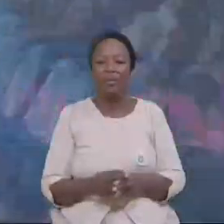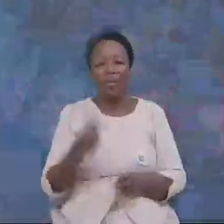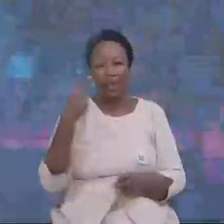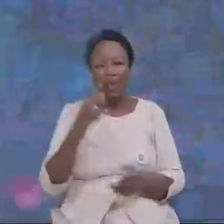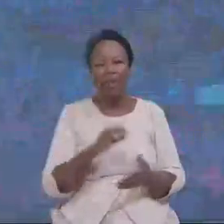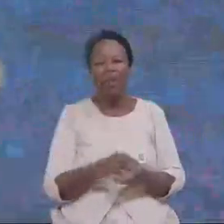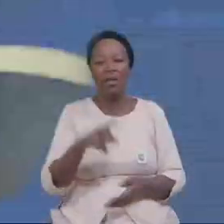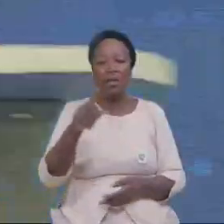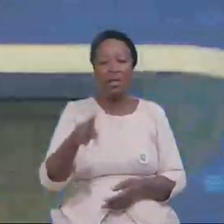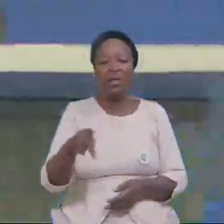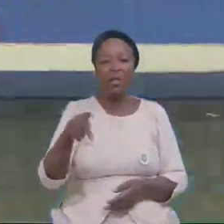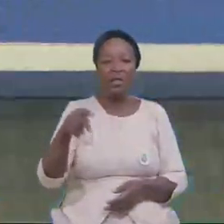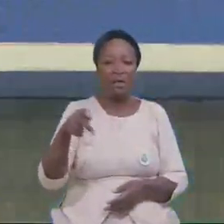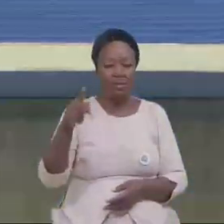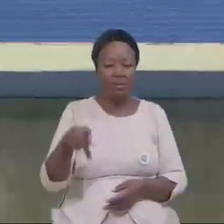Psaume